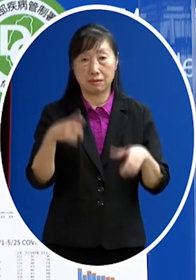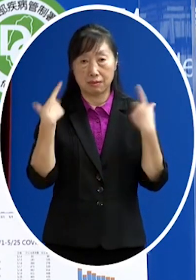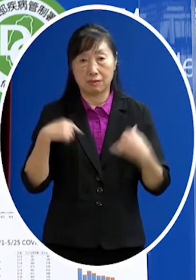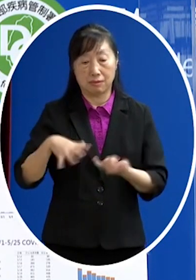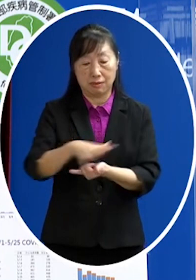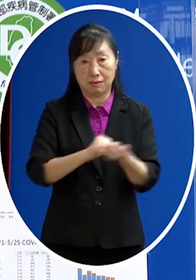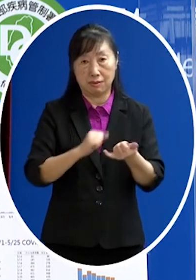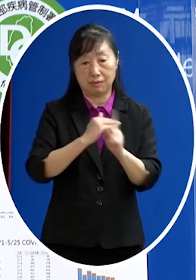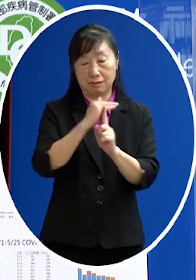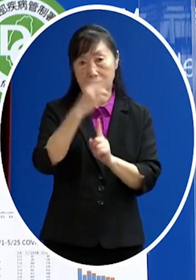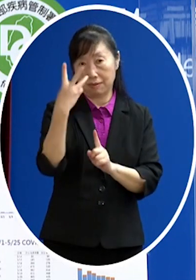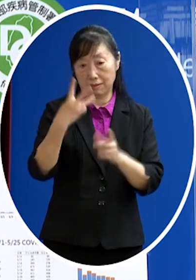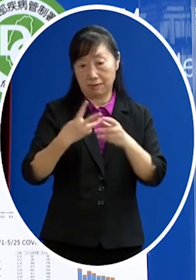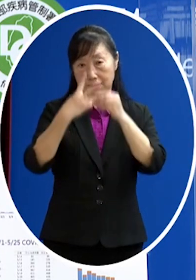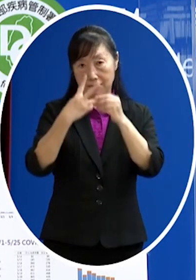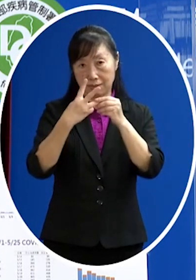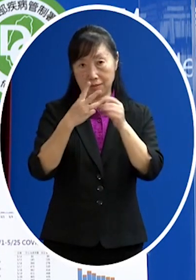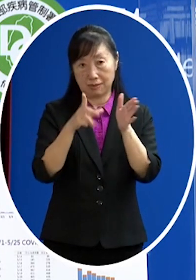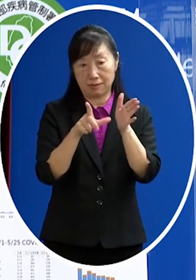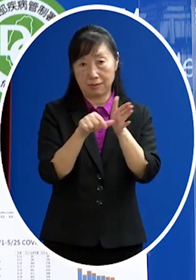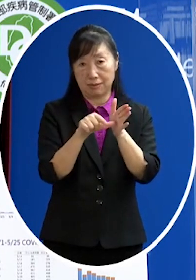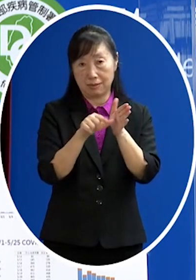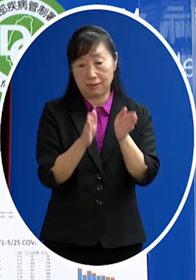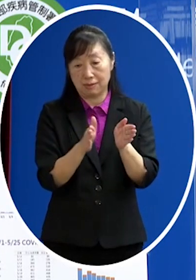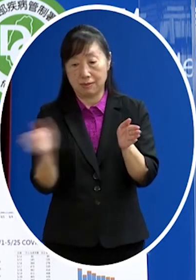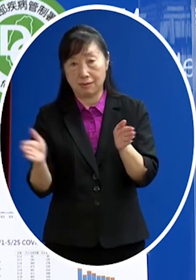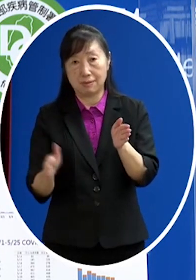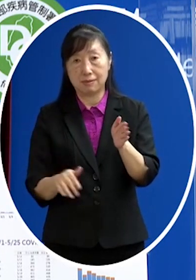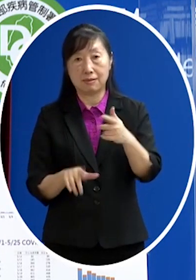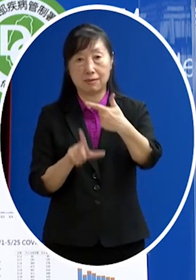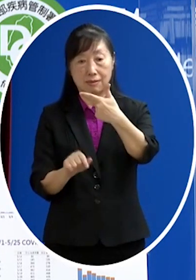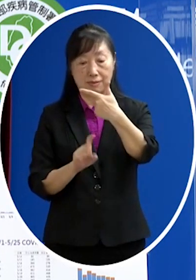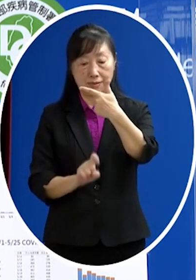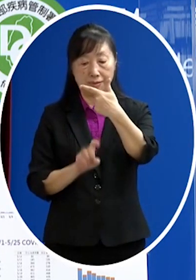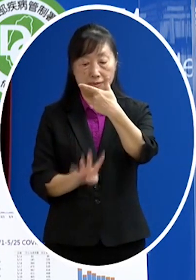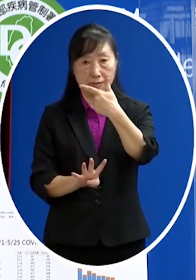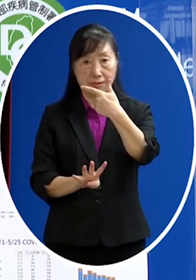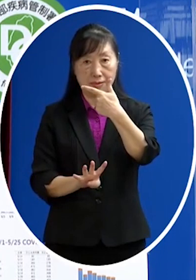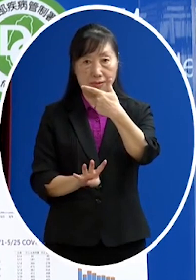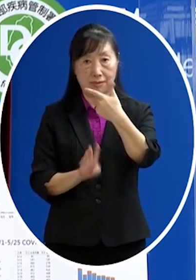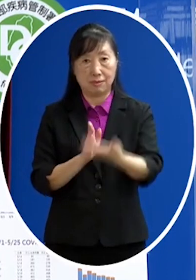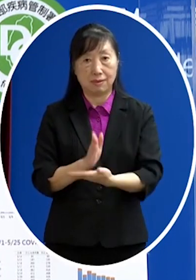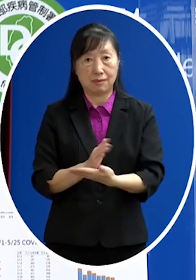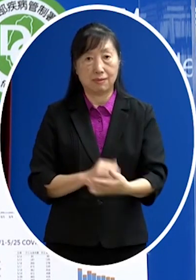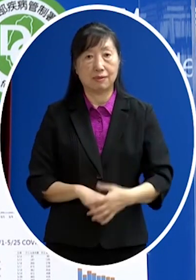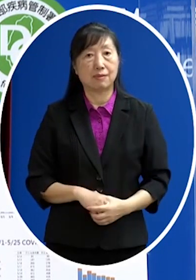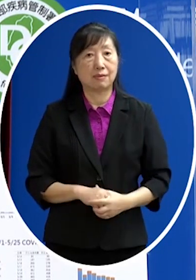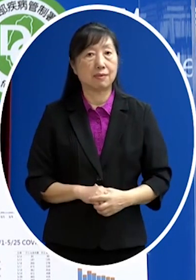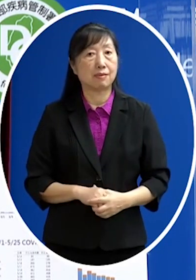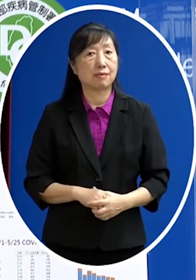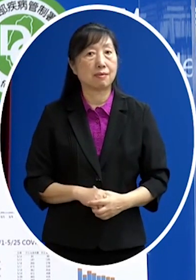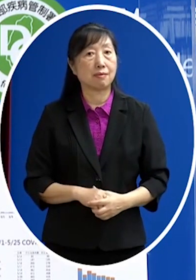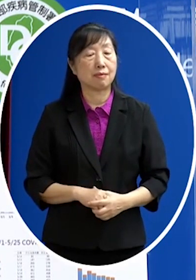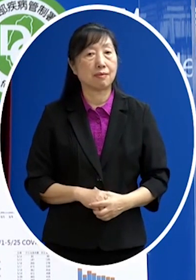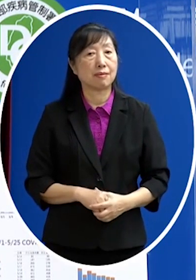的三级警戒延长到6月14号。延长到6月14号，